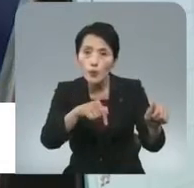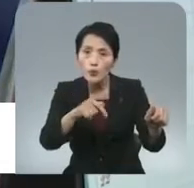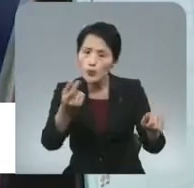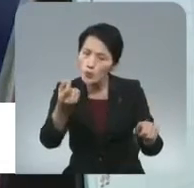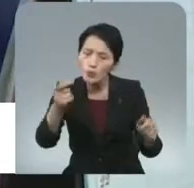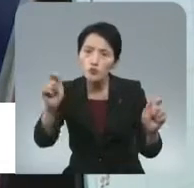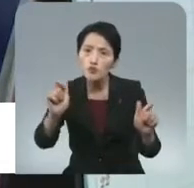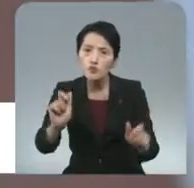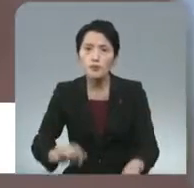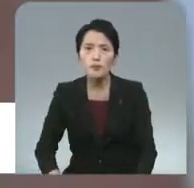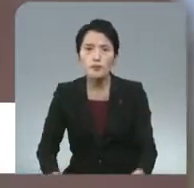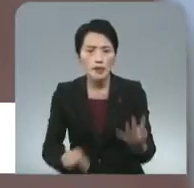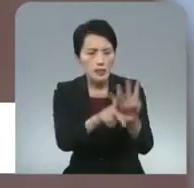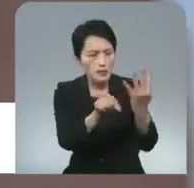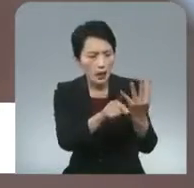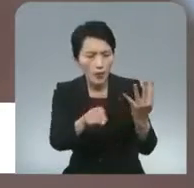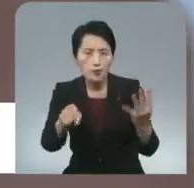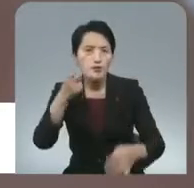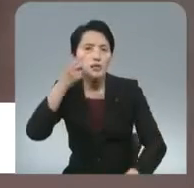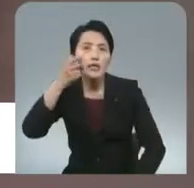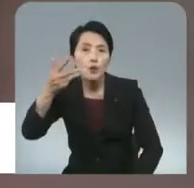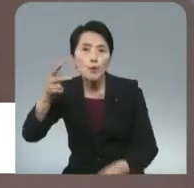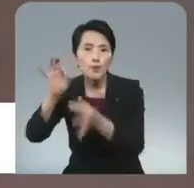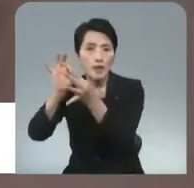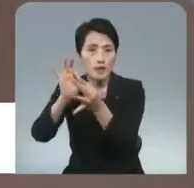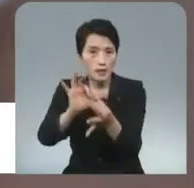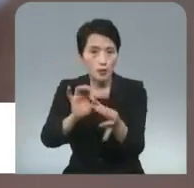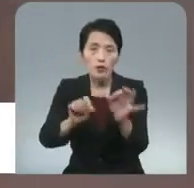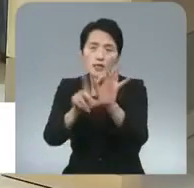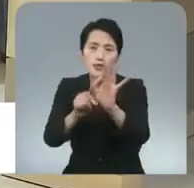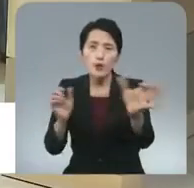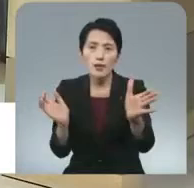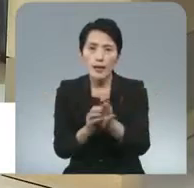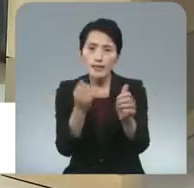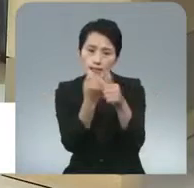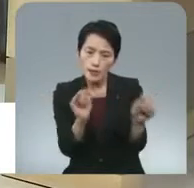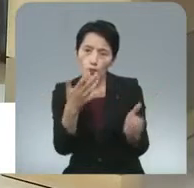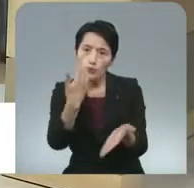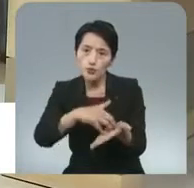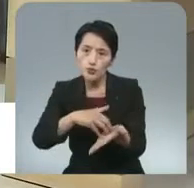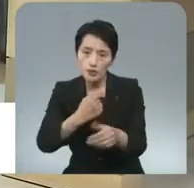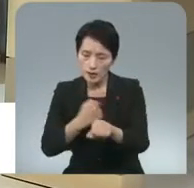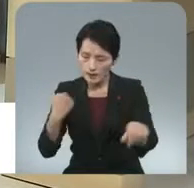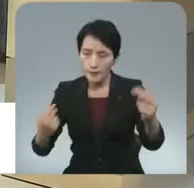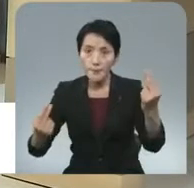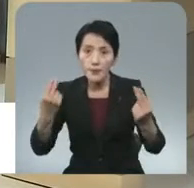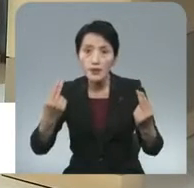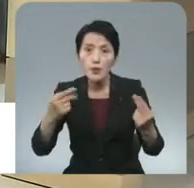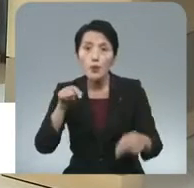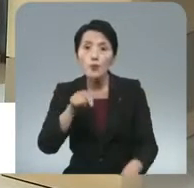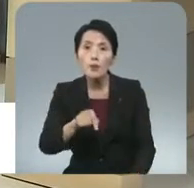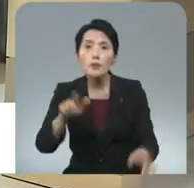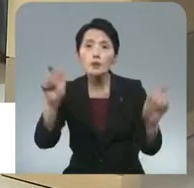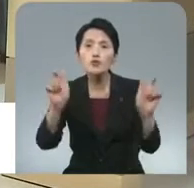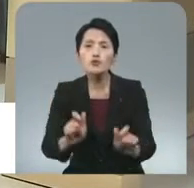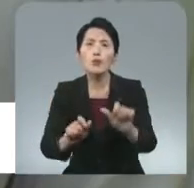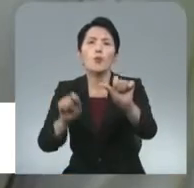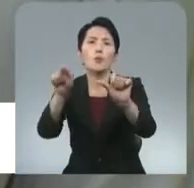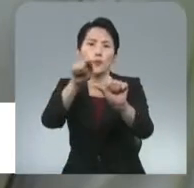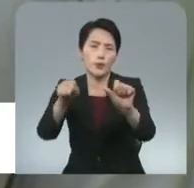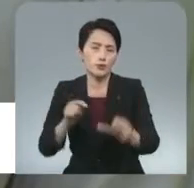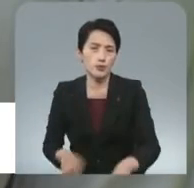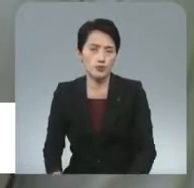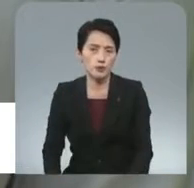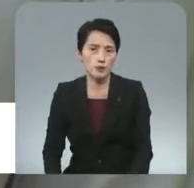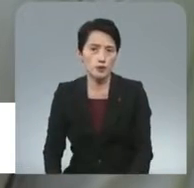也创历来第二高。统计厅表示，以十月为准，共有7700多对夫妇离婚，同比减